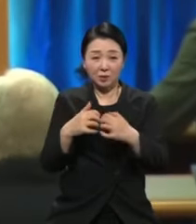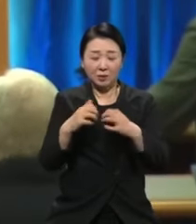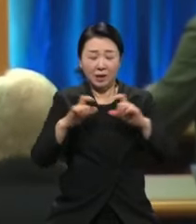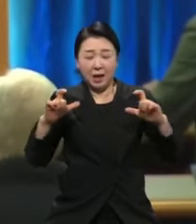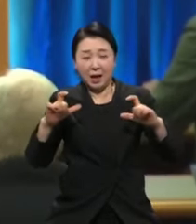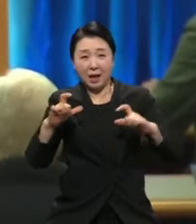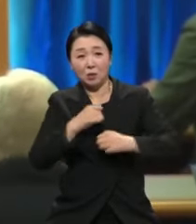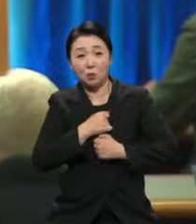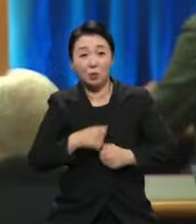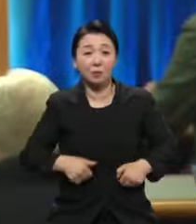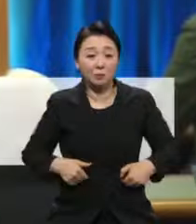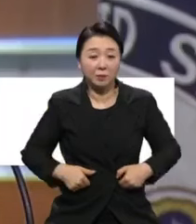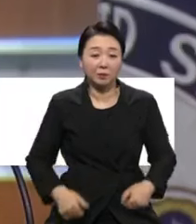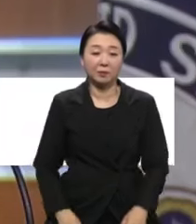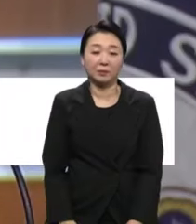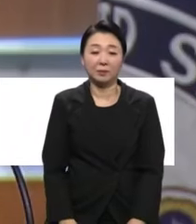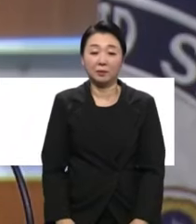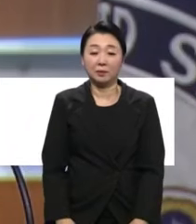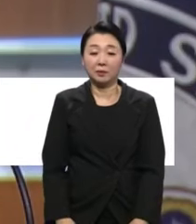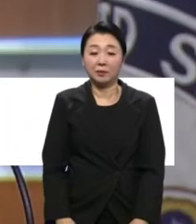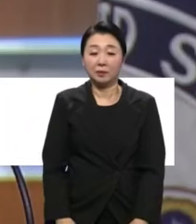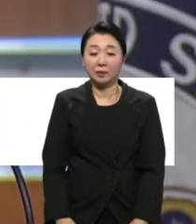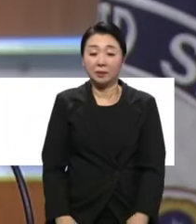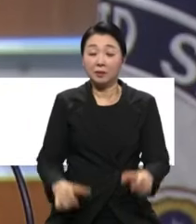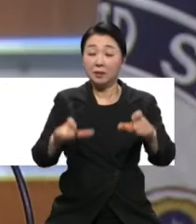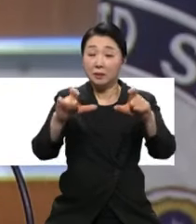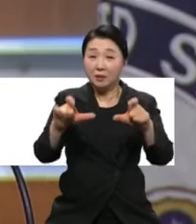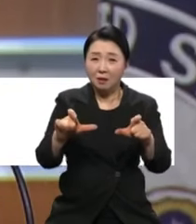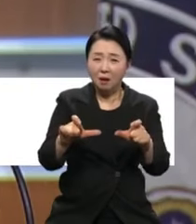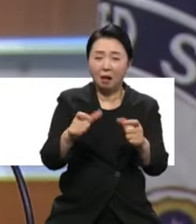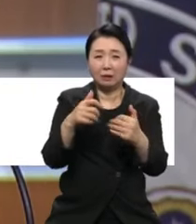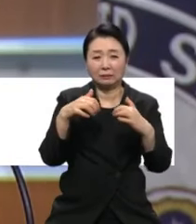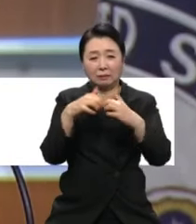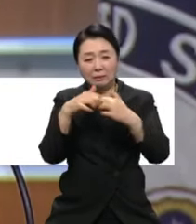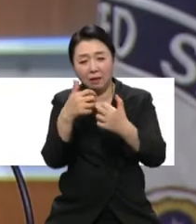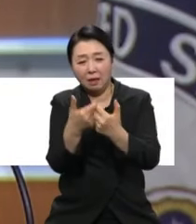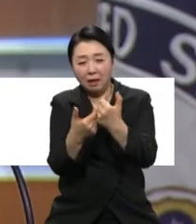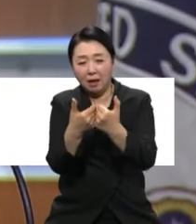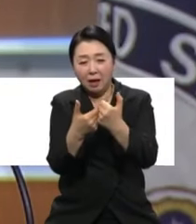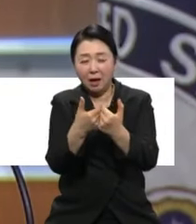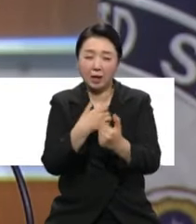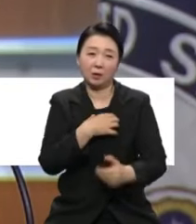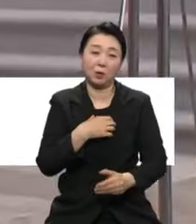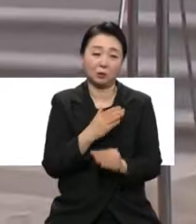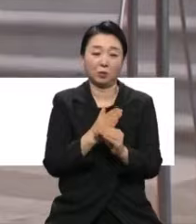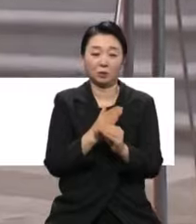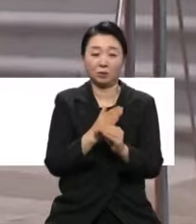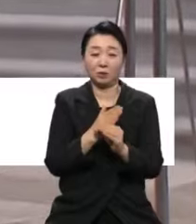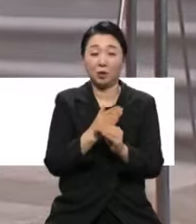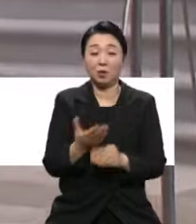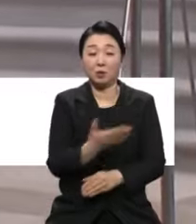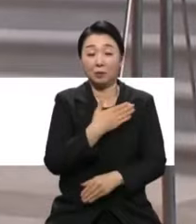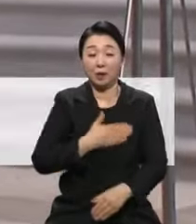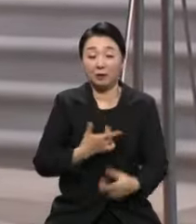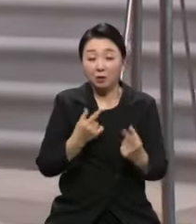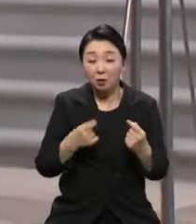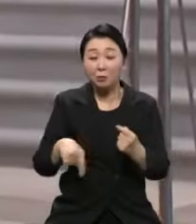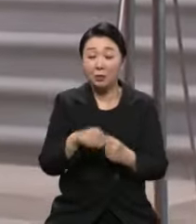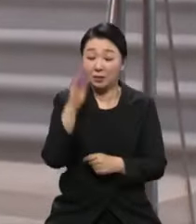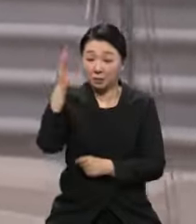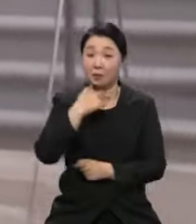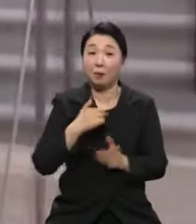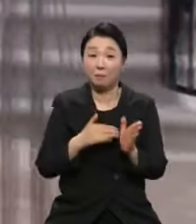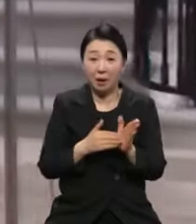나섰습니다. We are concerned about escalating tensions in the region. It's been something, as you know, we've spoken about a number of times. 이런 가운데 조 바이든